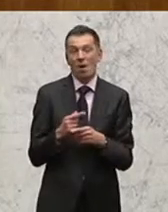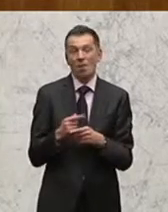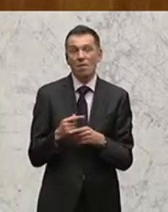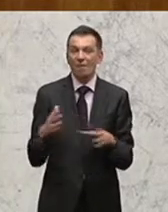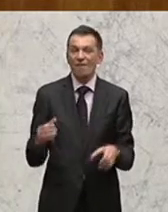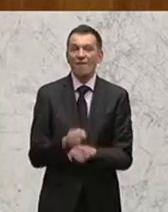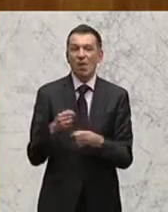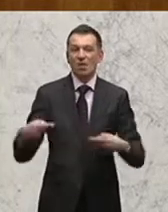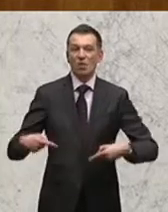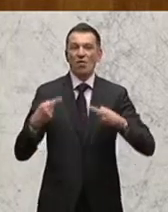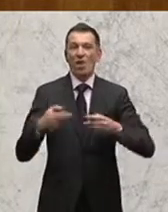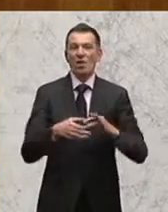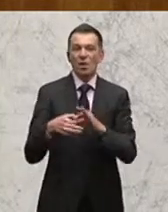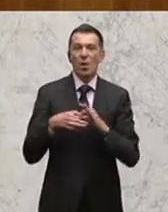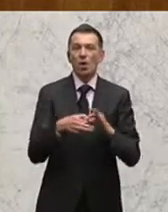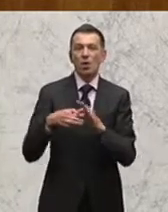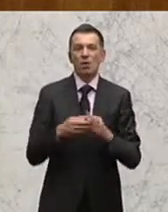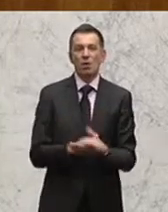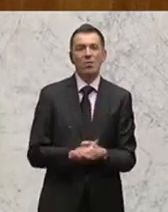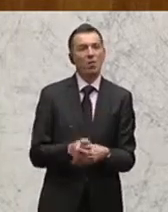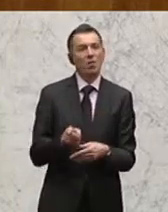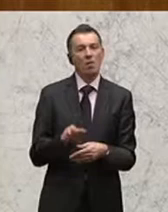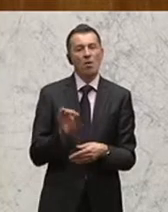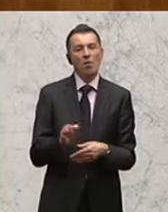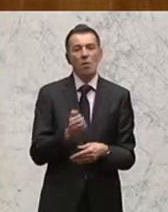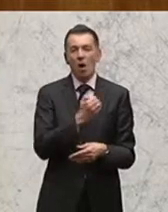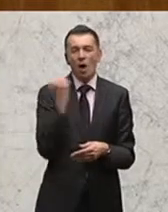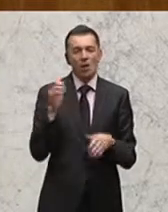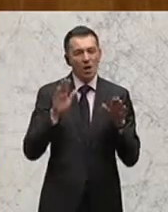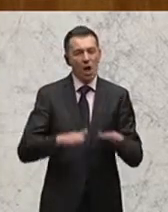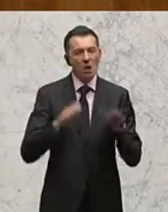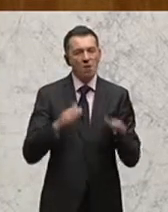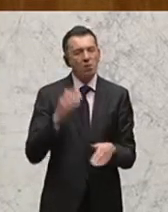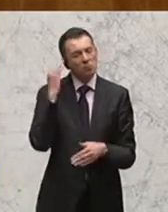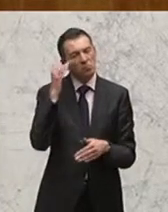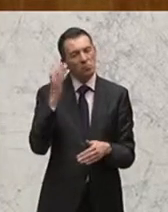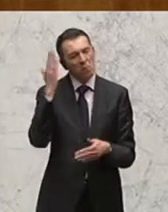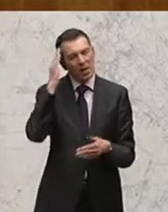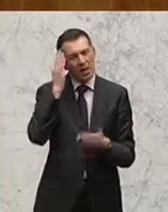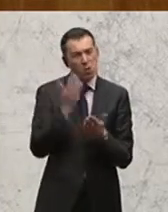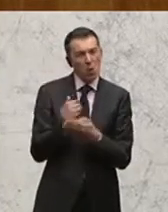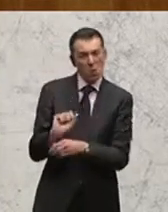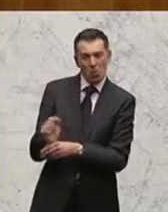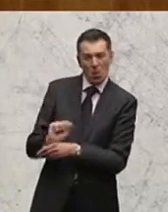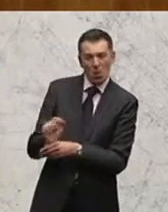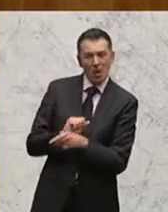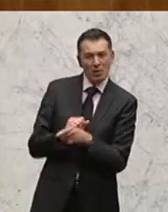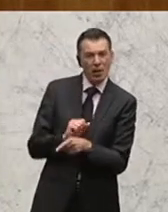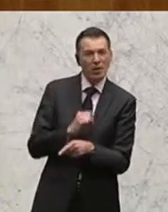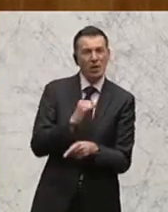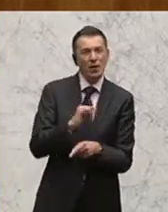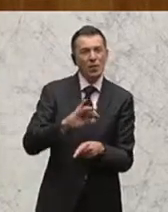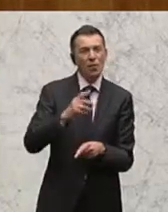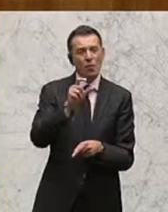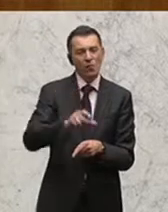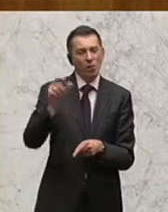kann. Und die ist letztlich für radikal-islamisches Gedankengut bekannt, steht unter Beobachtung. Und jeder fünfte Islamist,